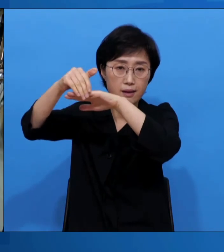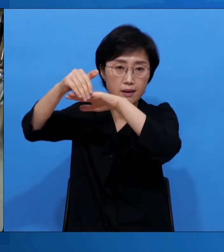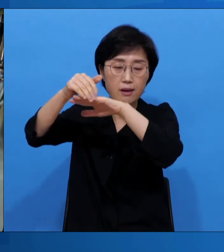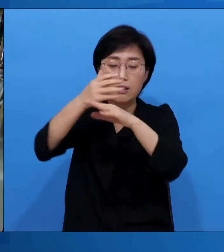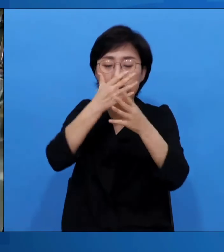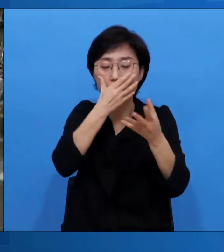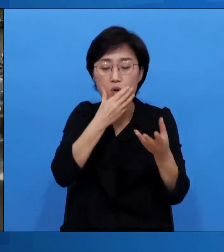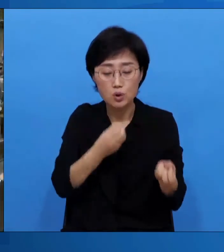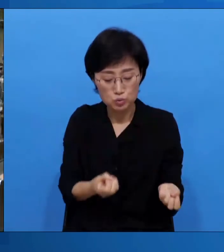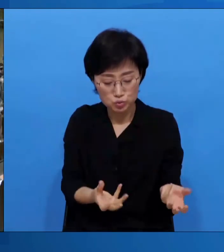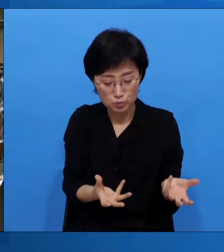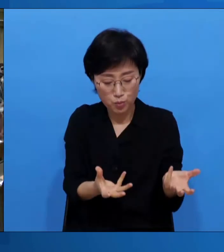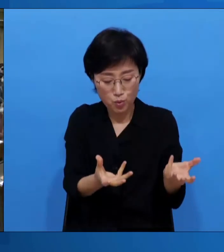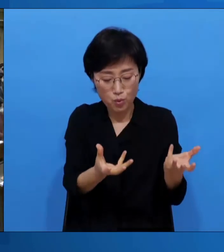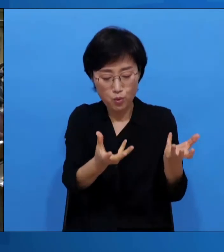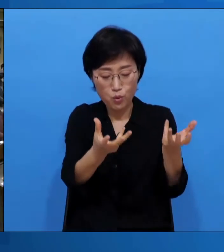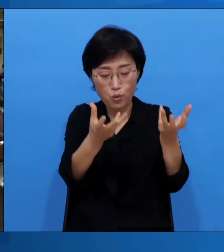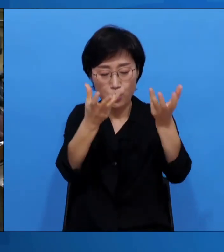계획을